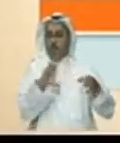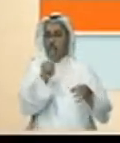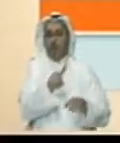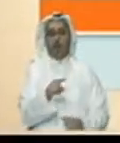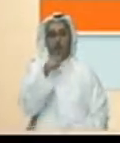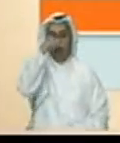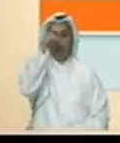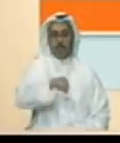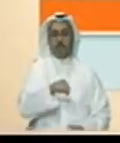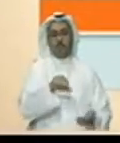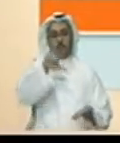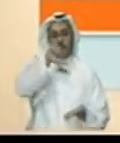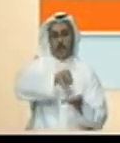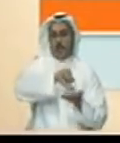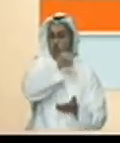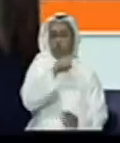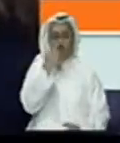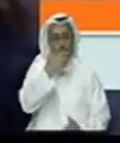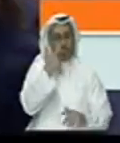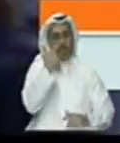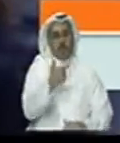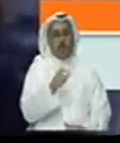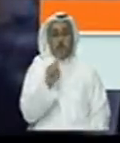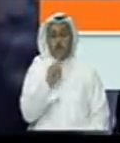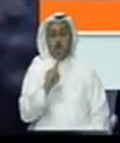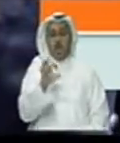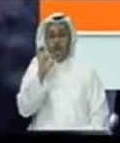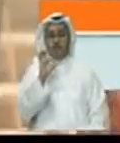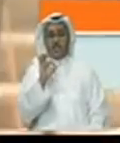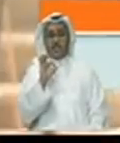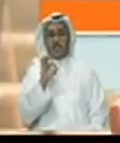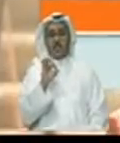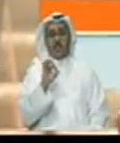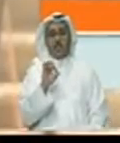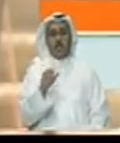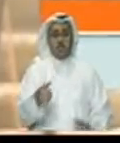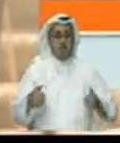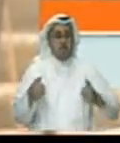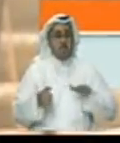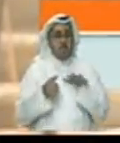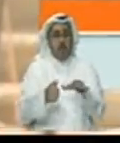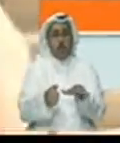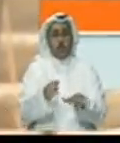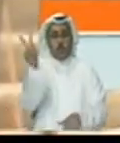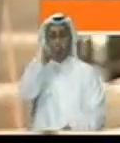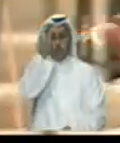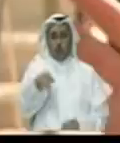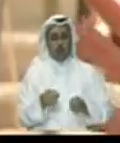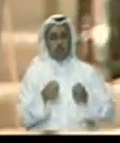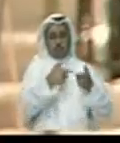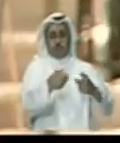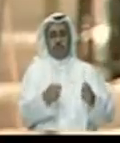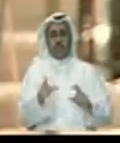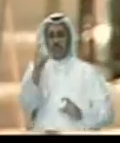الاتفاق النووي، وذلك بمنح النظام الإيراني 150 مليار دولار عبر هذا الاتفاق وفتح الطريق أمامه